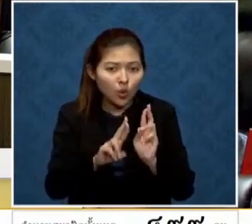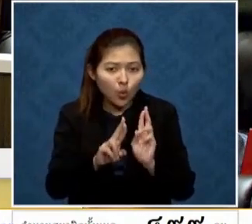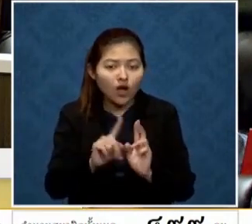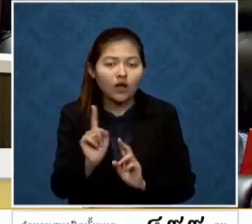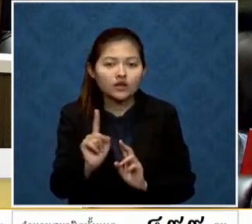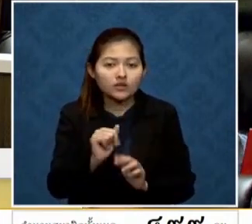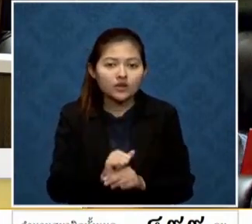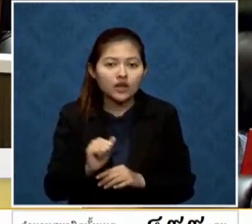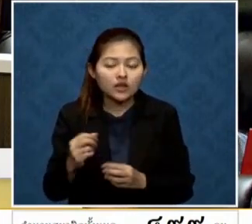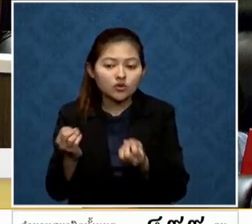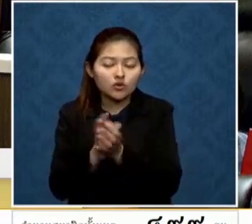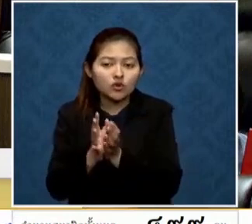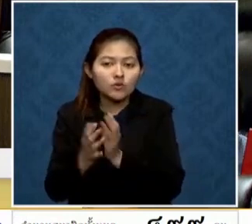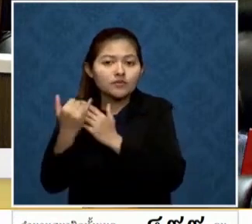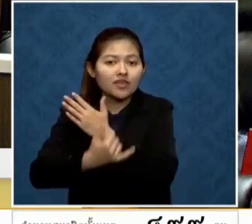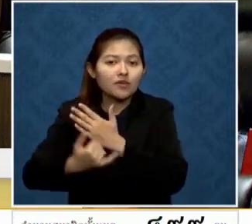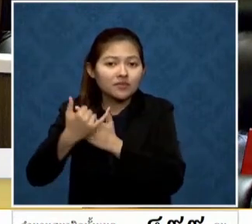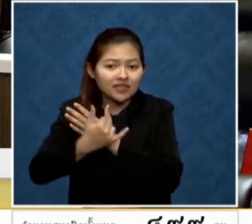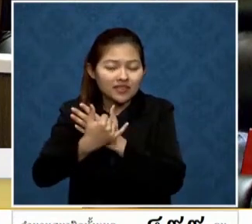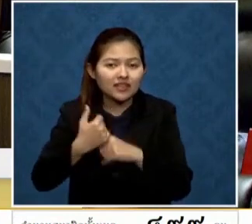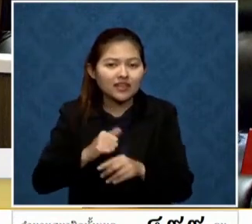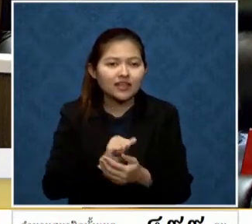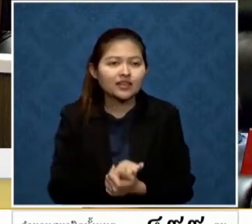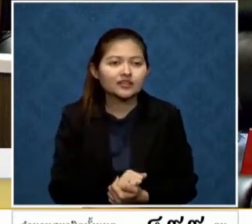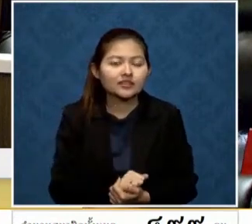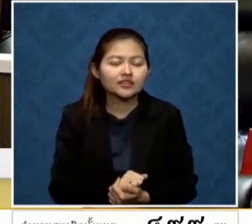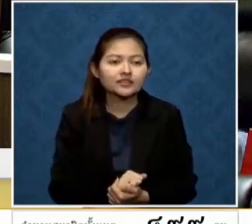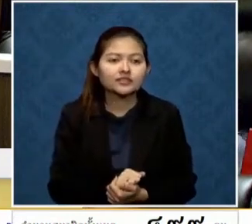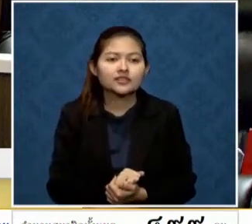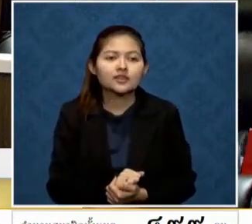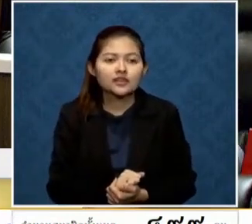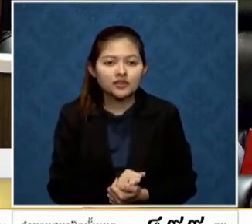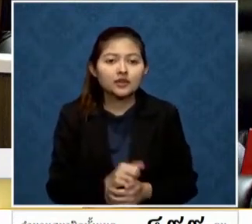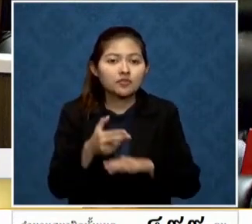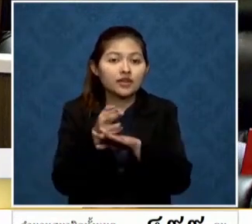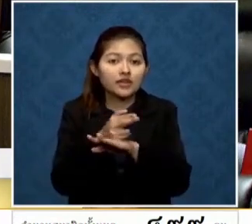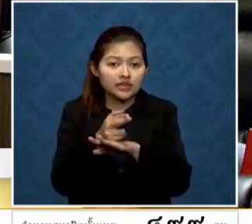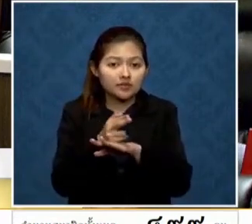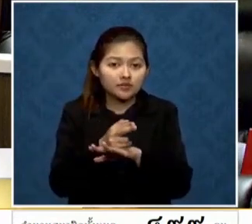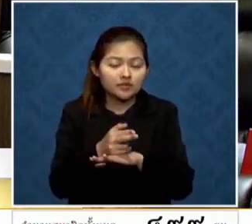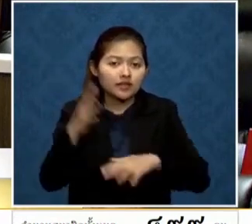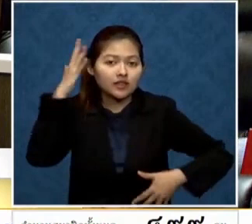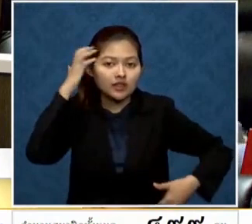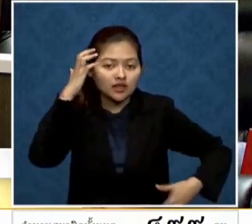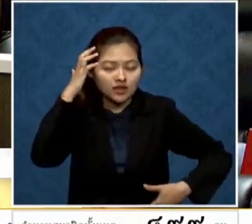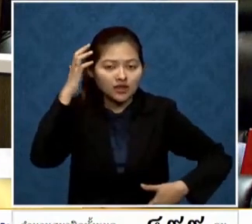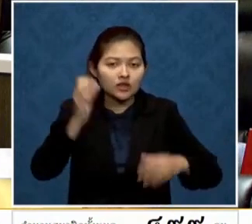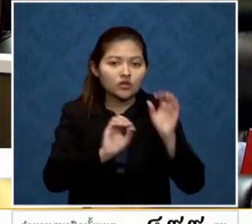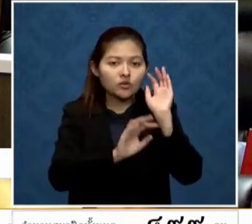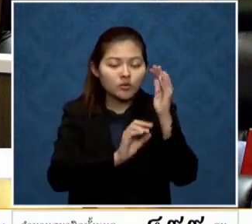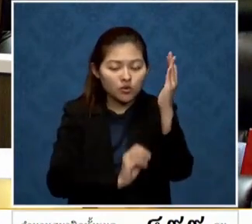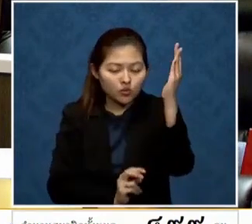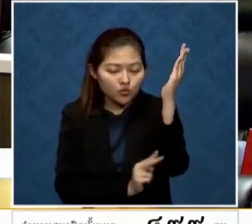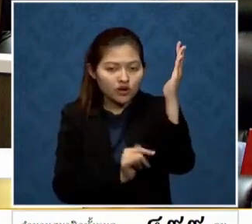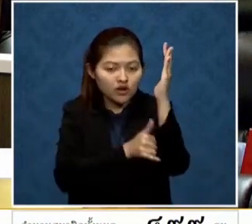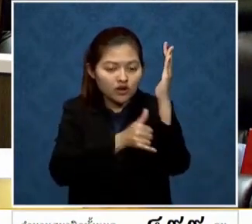กับต่างประเทศอย่างที่เราเคยได้เห็นนะครับว่าเมื่อมีคลิปว่าเราใช้ลิงปีต้นไม้ต้นมะพร้าวเนี่ยเกิด